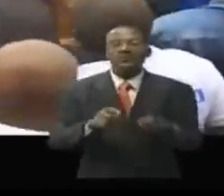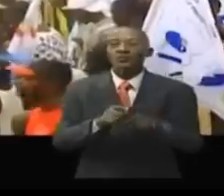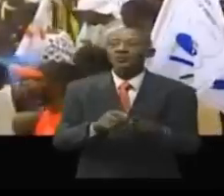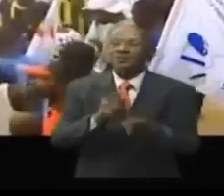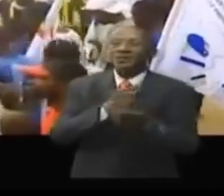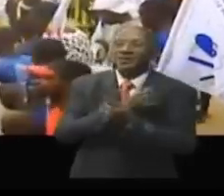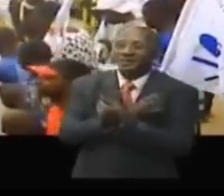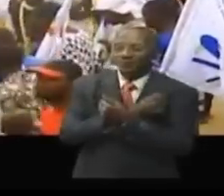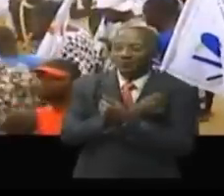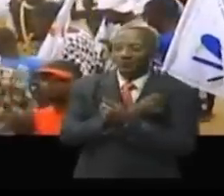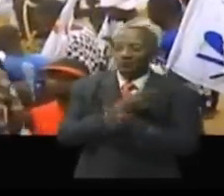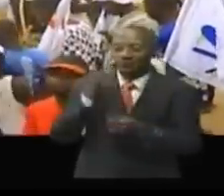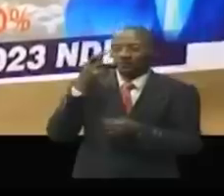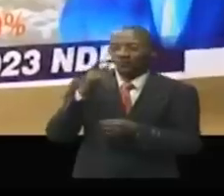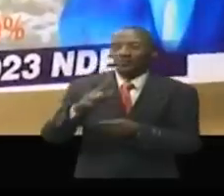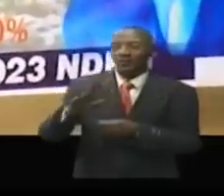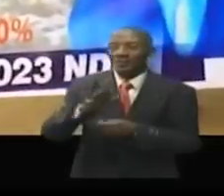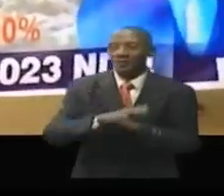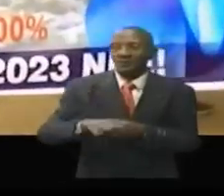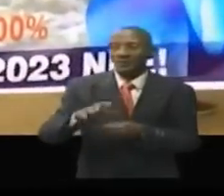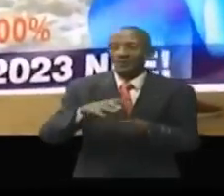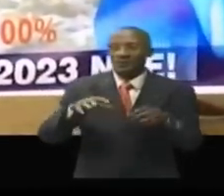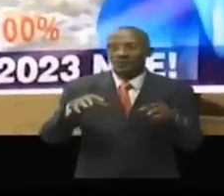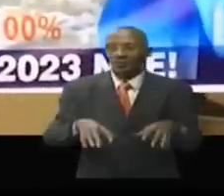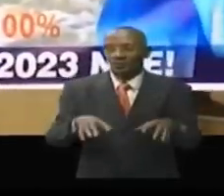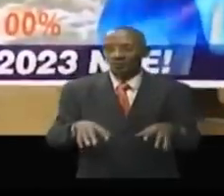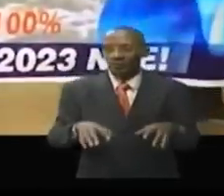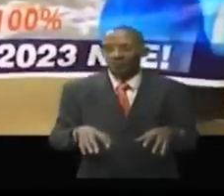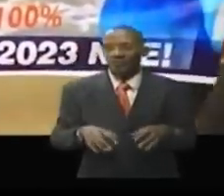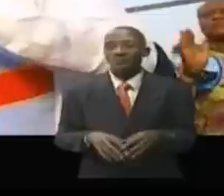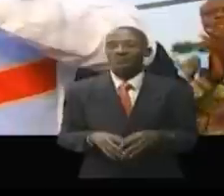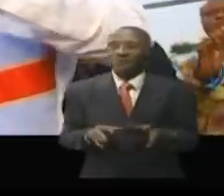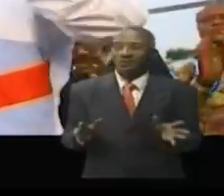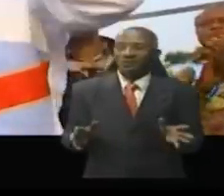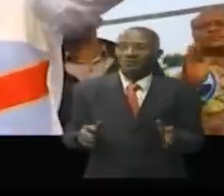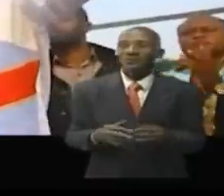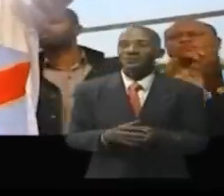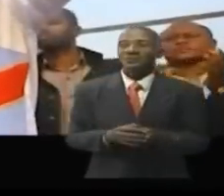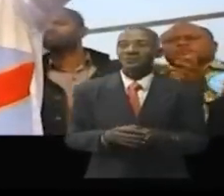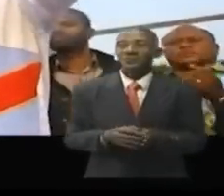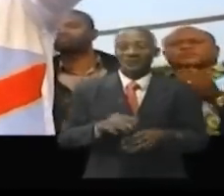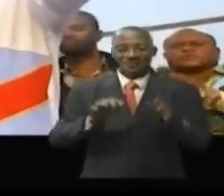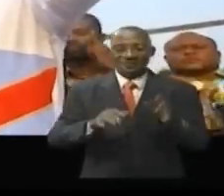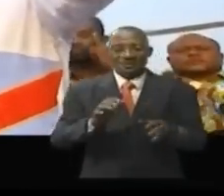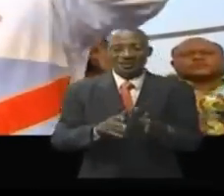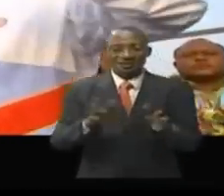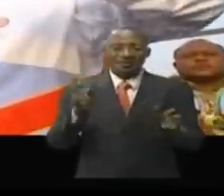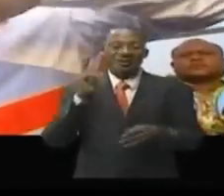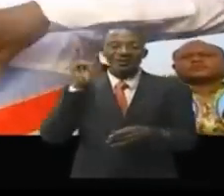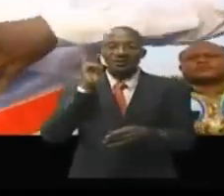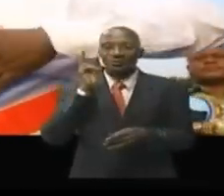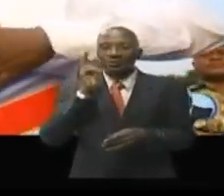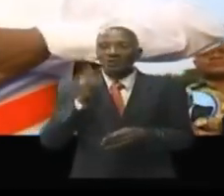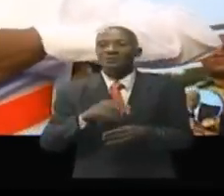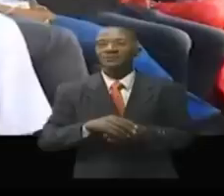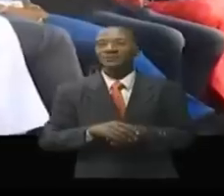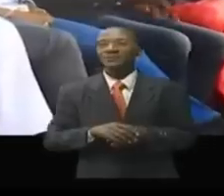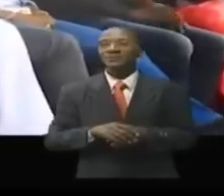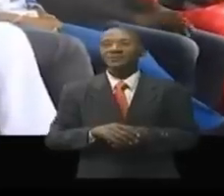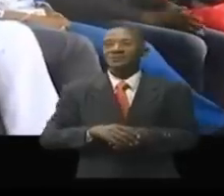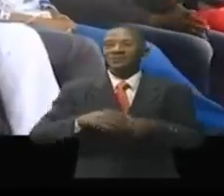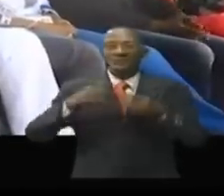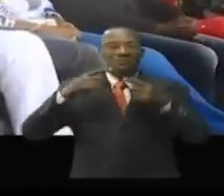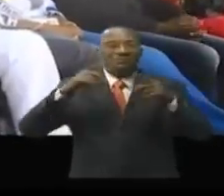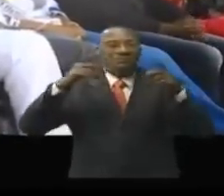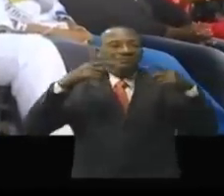podium, Augustin Kabuya a appelé à la mobilisation des combattants et des différentes communautés qui se comptent en masse dans cette commune